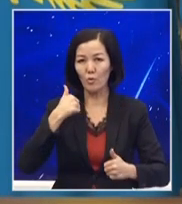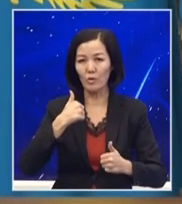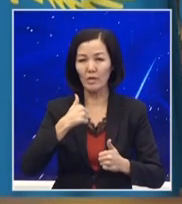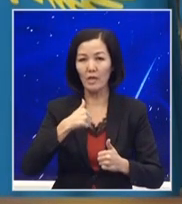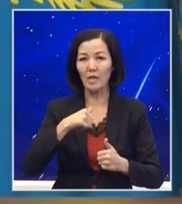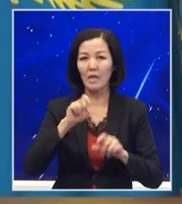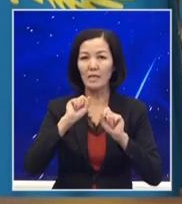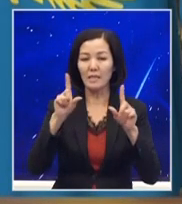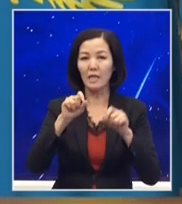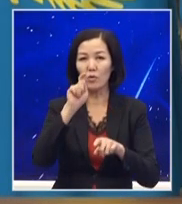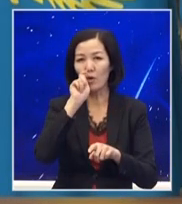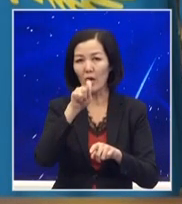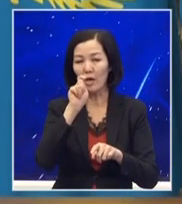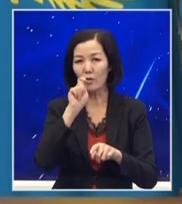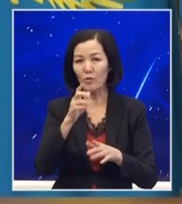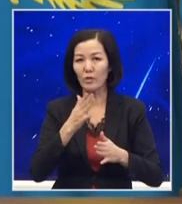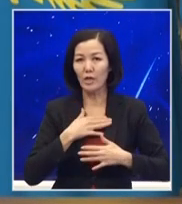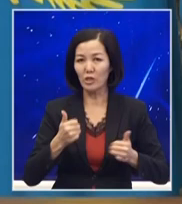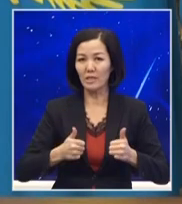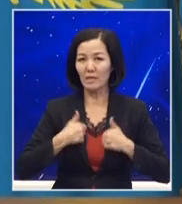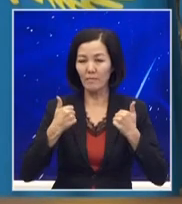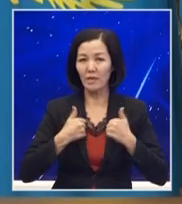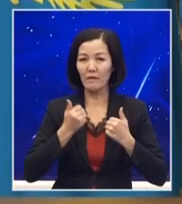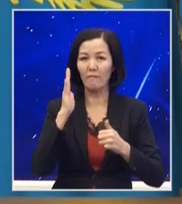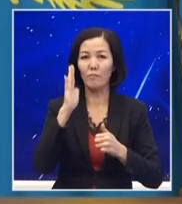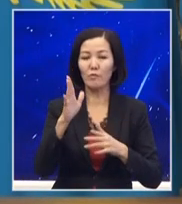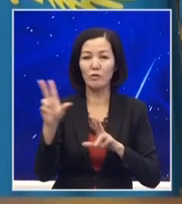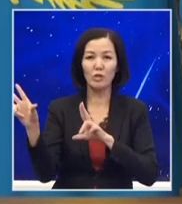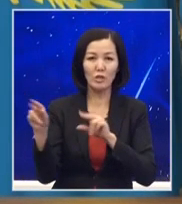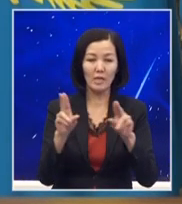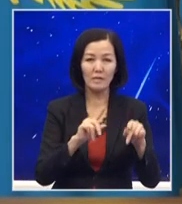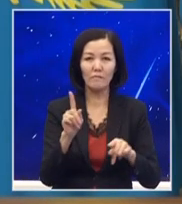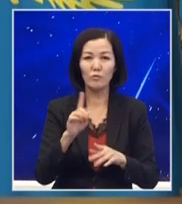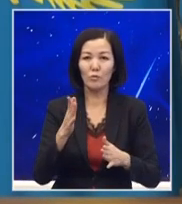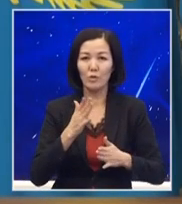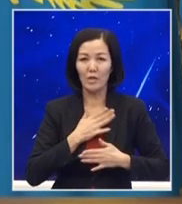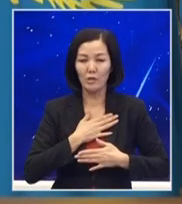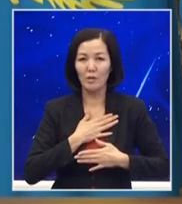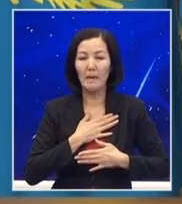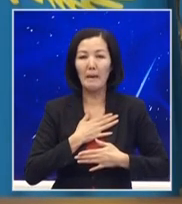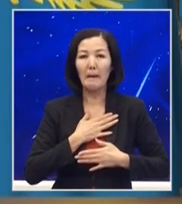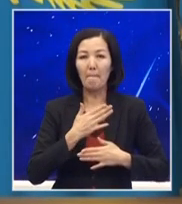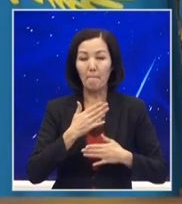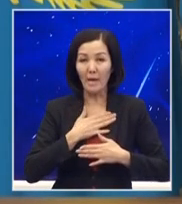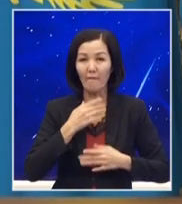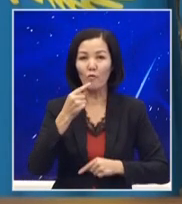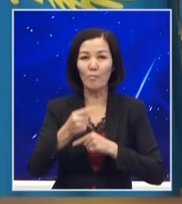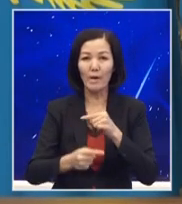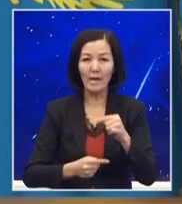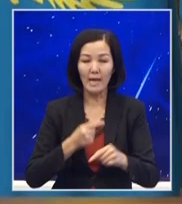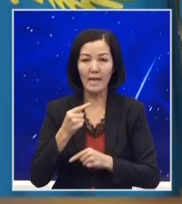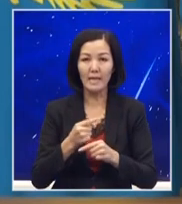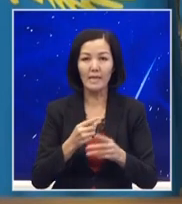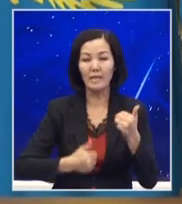орел, символ наших устремлений в будущее. Счастлив, что именно на долю моего поколения выпала